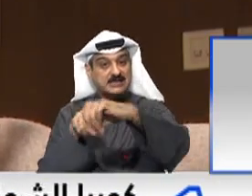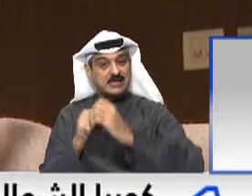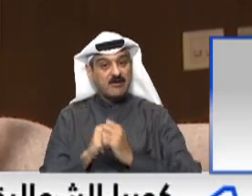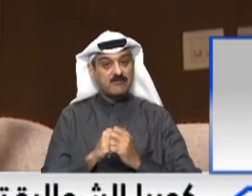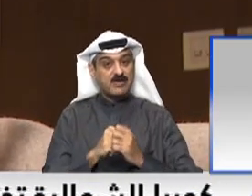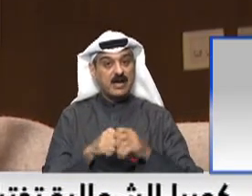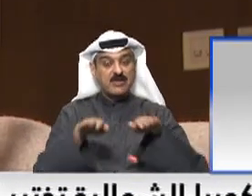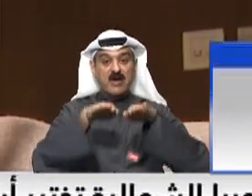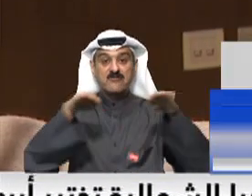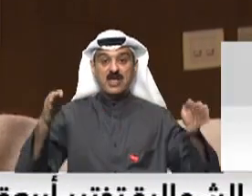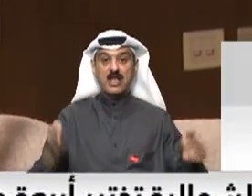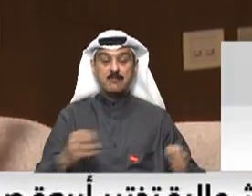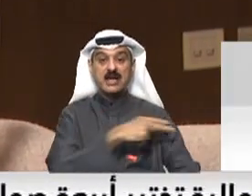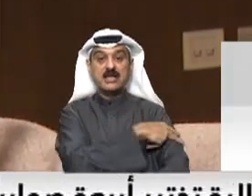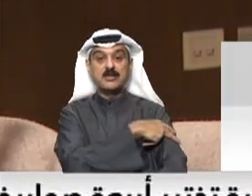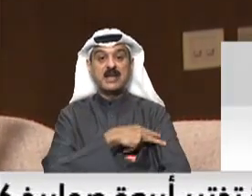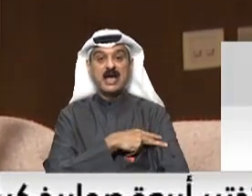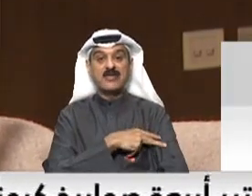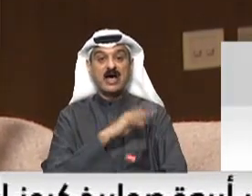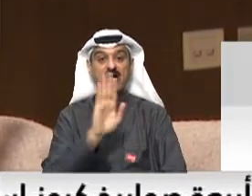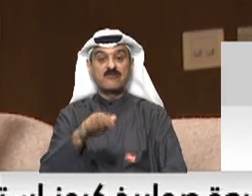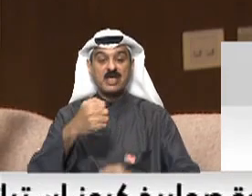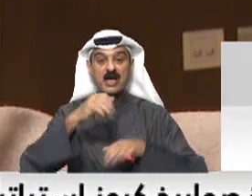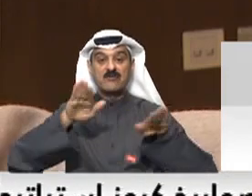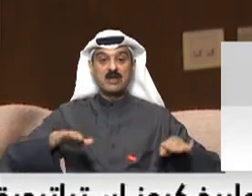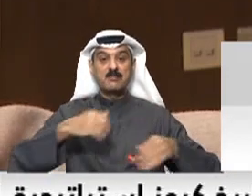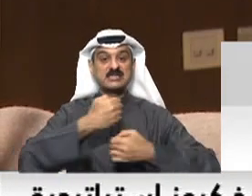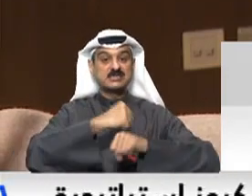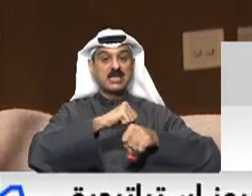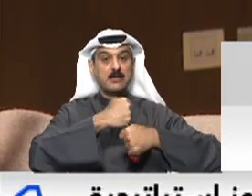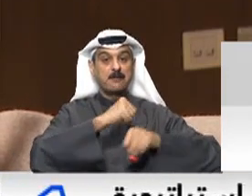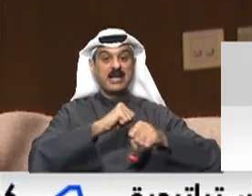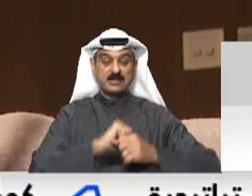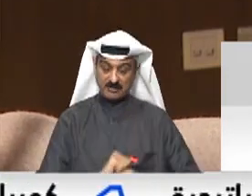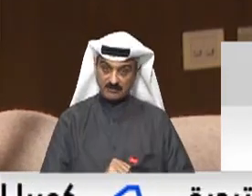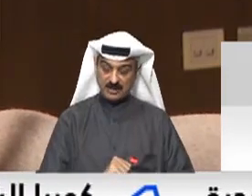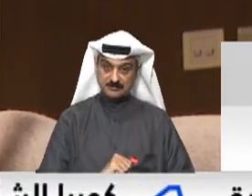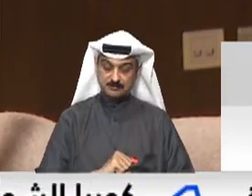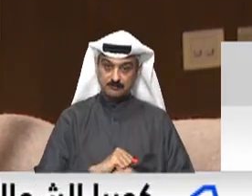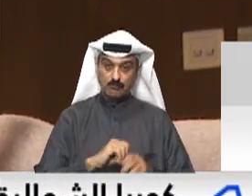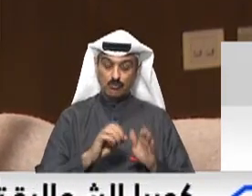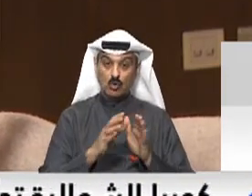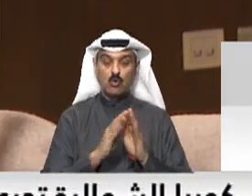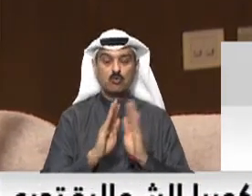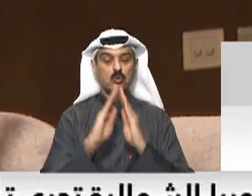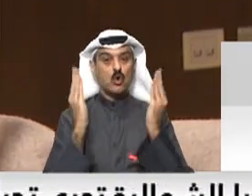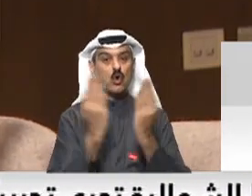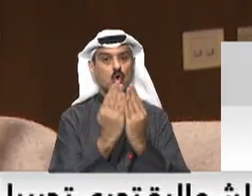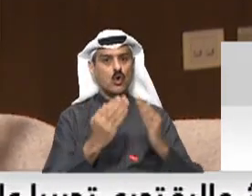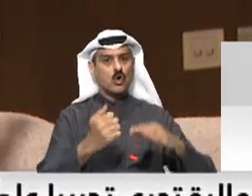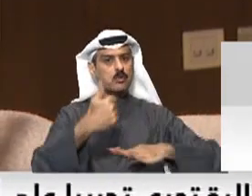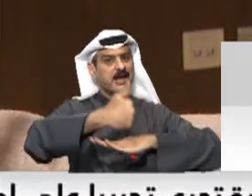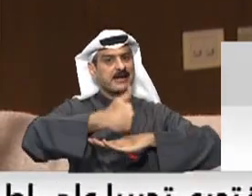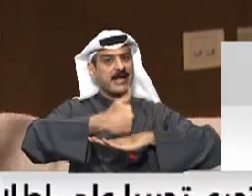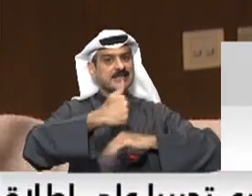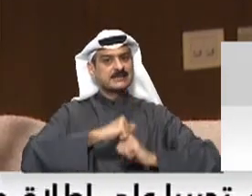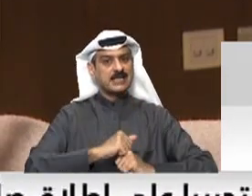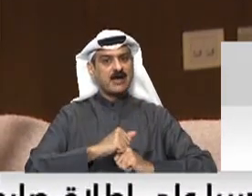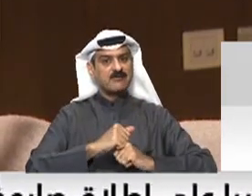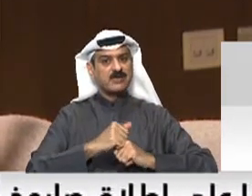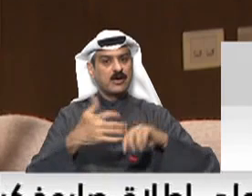الأعضاء الخاصين بالمجلس البلدي والقاعة الرئيسية والقاعة الفرعية،